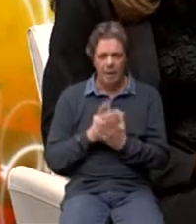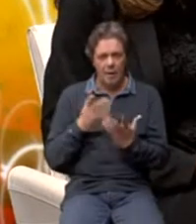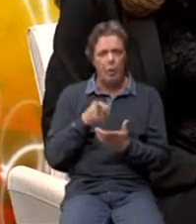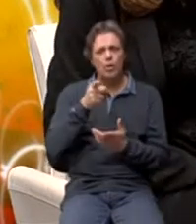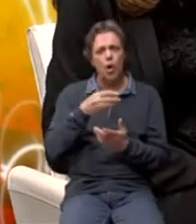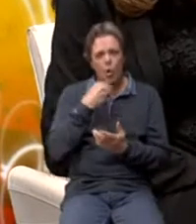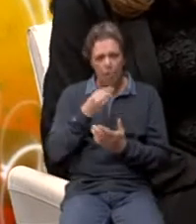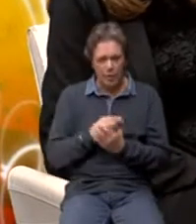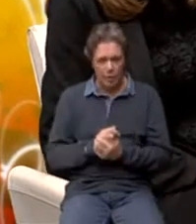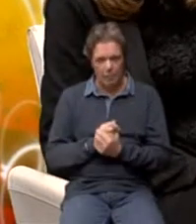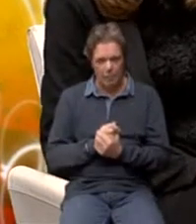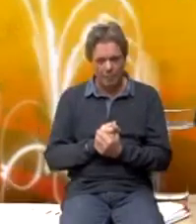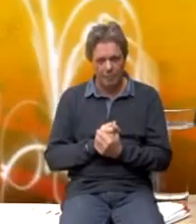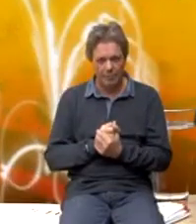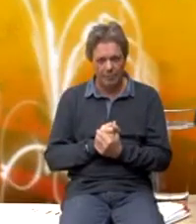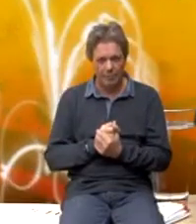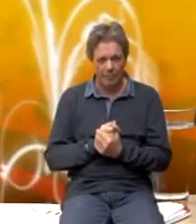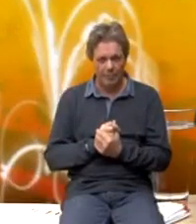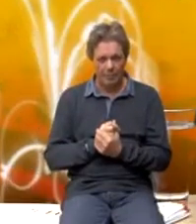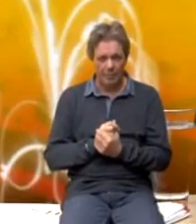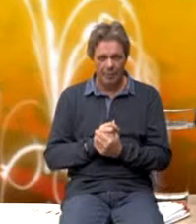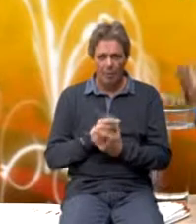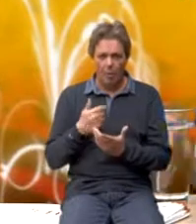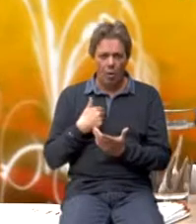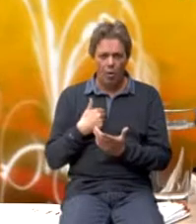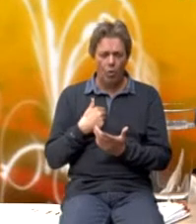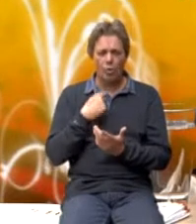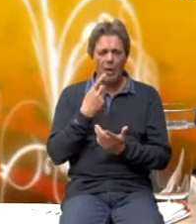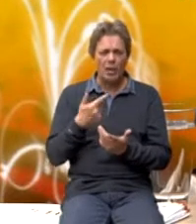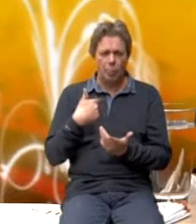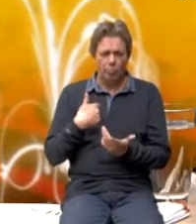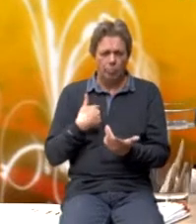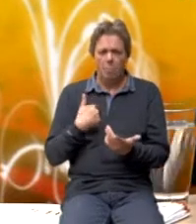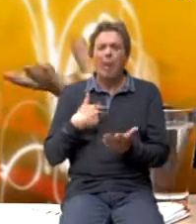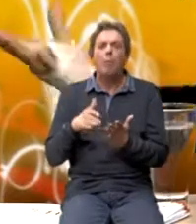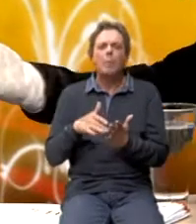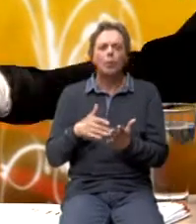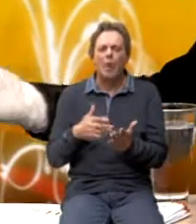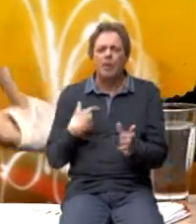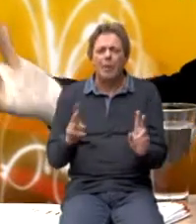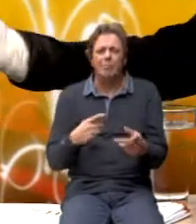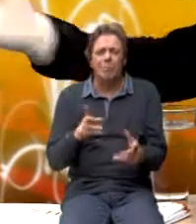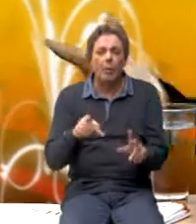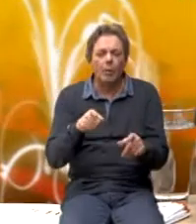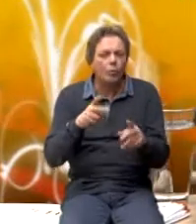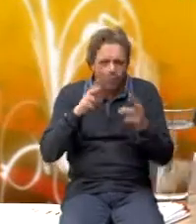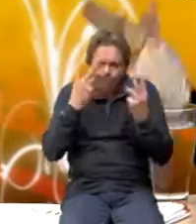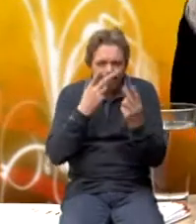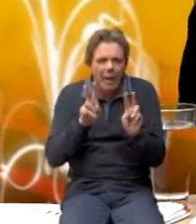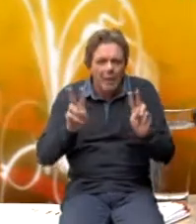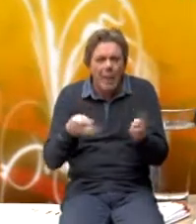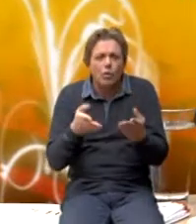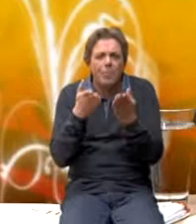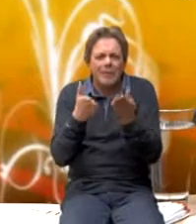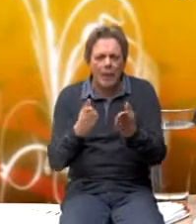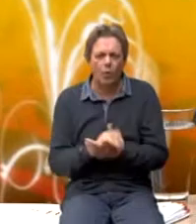kako se o njoj priča. Na način ovaj koji mi kao potrošači želimo, to ne može ni biti. Pa, to je isto važno shvatiti. Evo, Marija, završite,